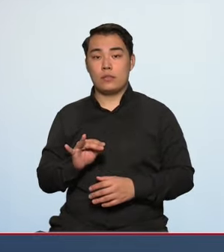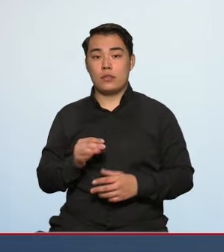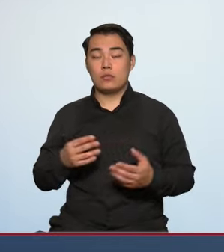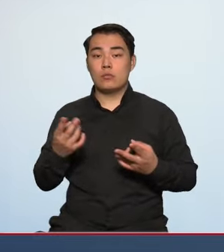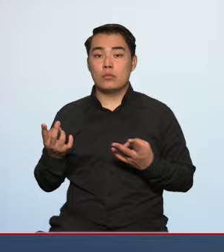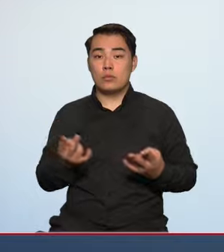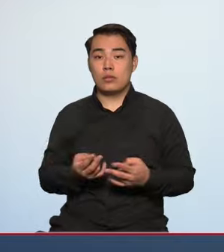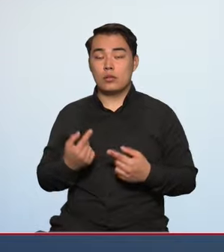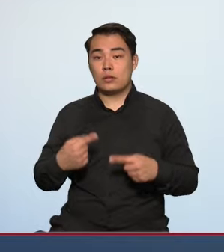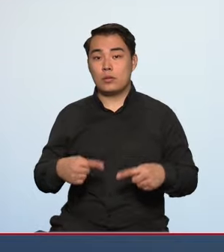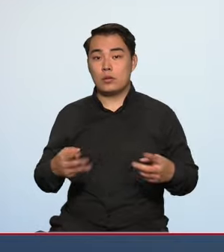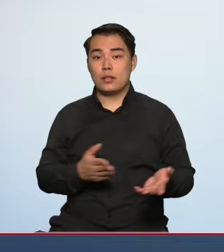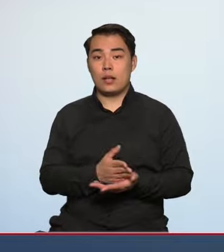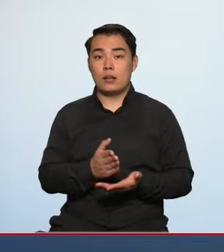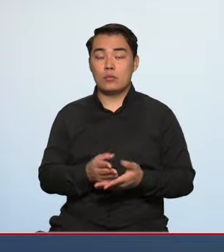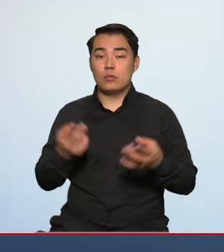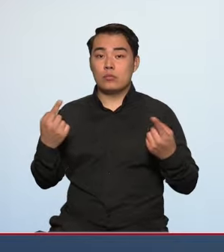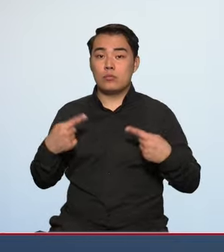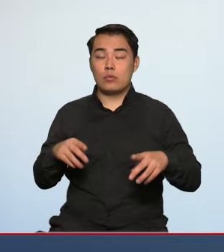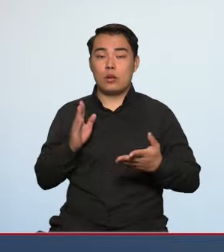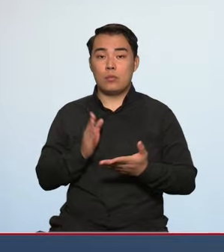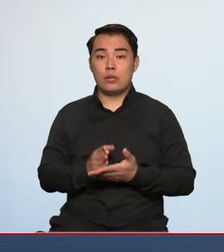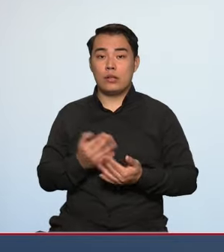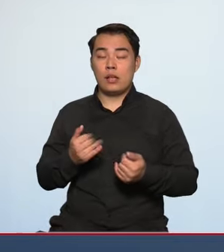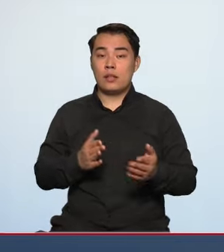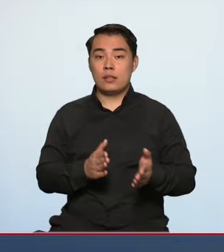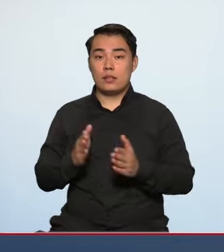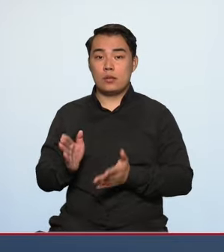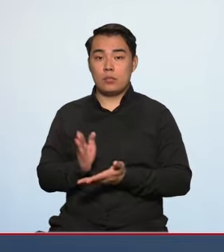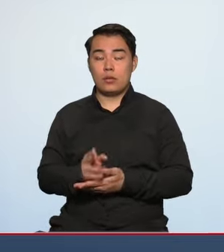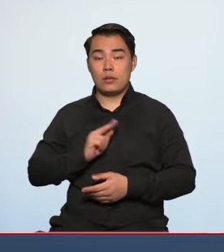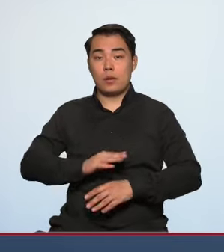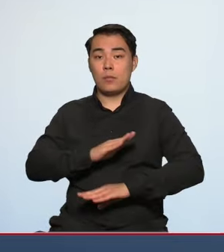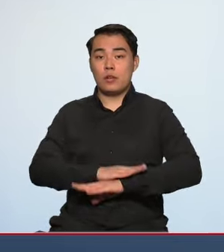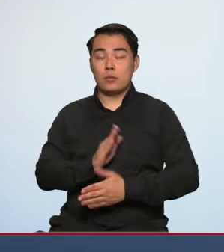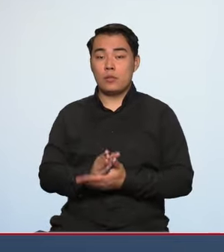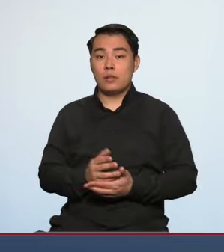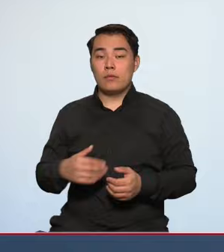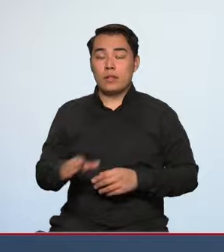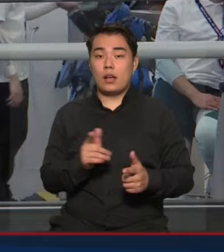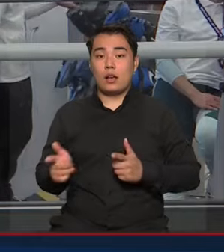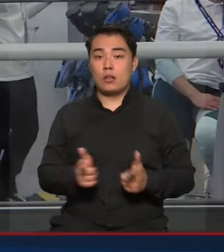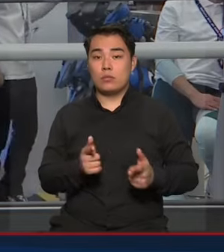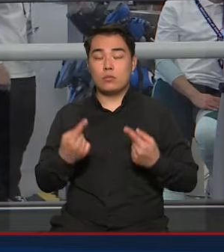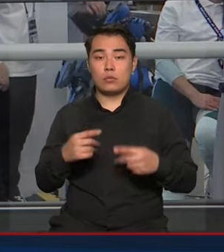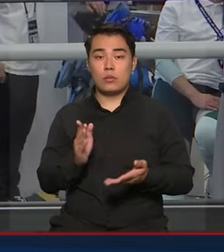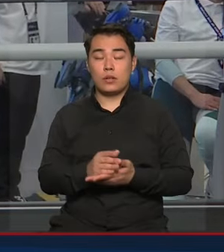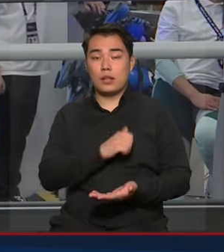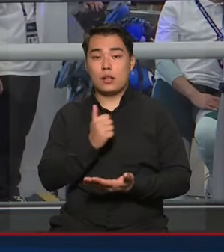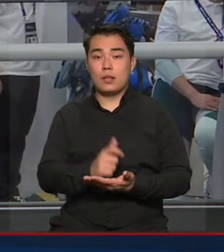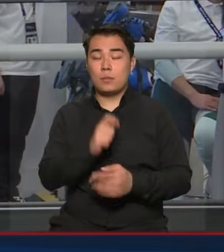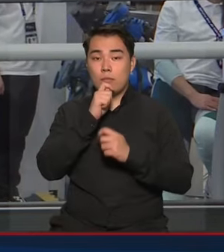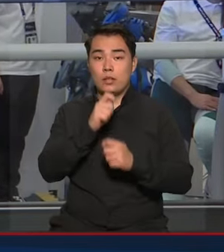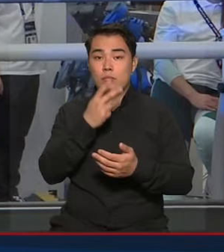Нужно будет по-другому, это другая будет совершенно дисциплина, по-другому будет проходить подготовка. Также главный приз